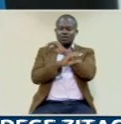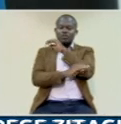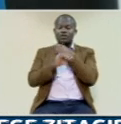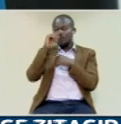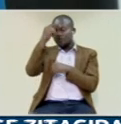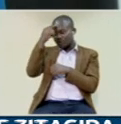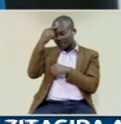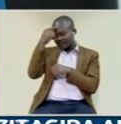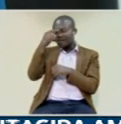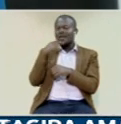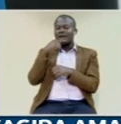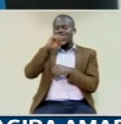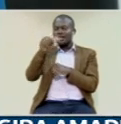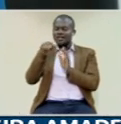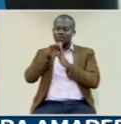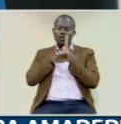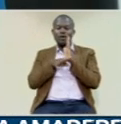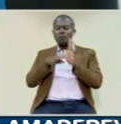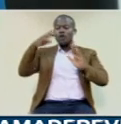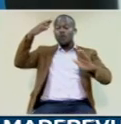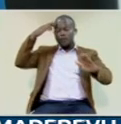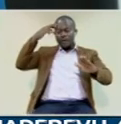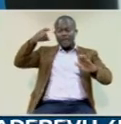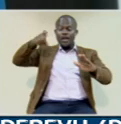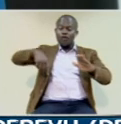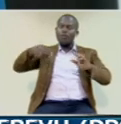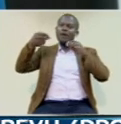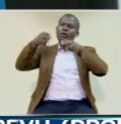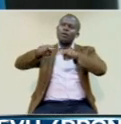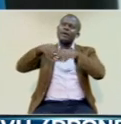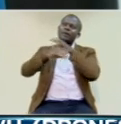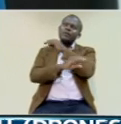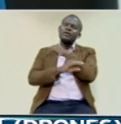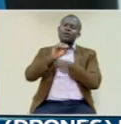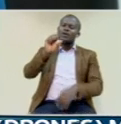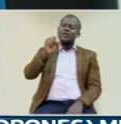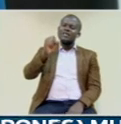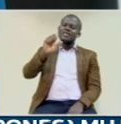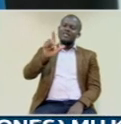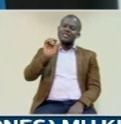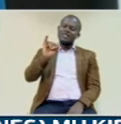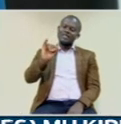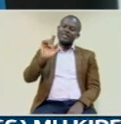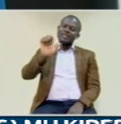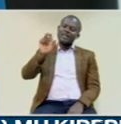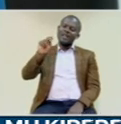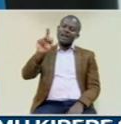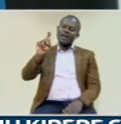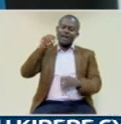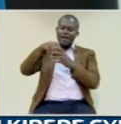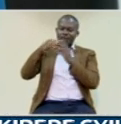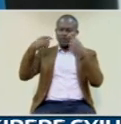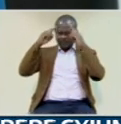cy'Ubuhindi. Hari n'indi gahunda yo kwibuka yagombaga kubera mu gihugu cya Sri Lanka ahari kaminuza